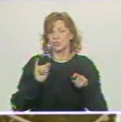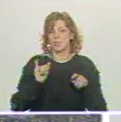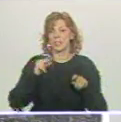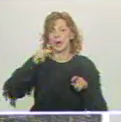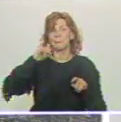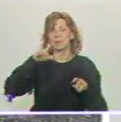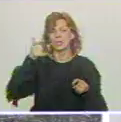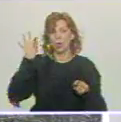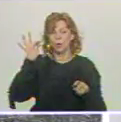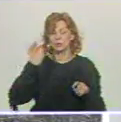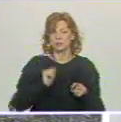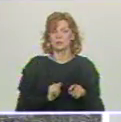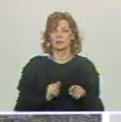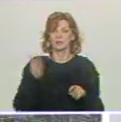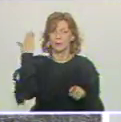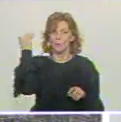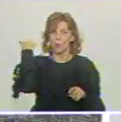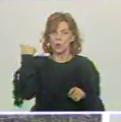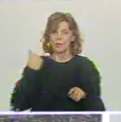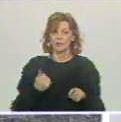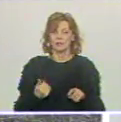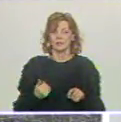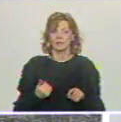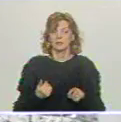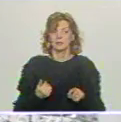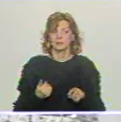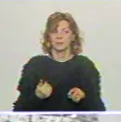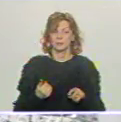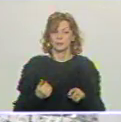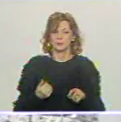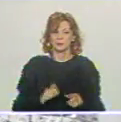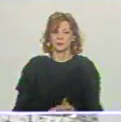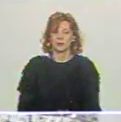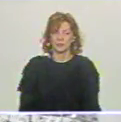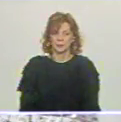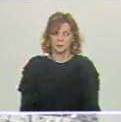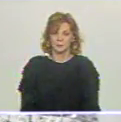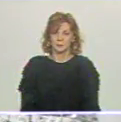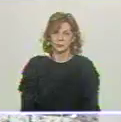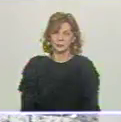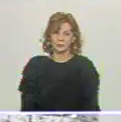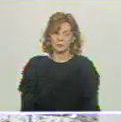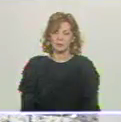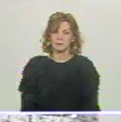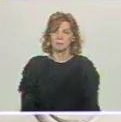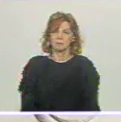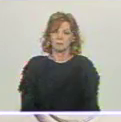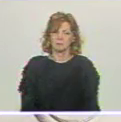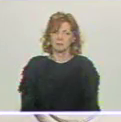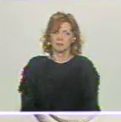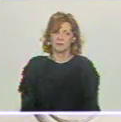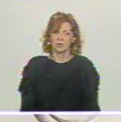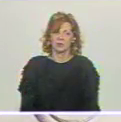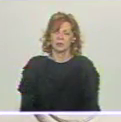aeroplan, că era vorba de Georges Osmond, un mare temerar, un pionier